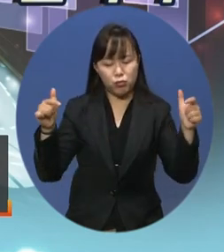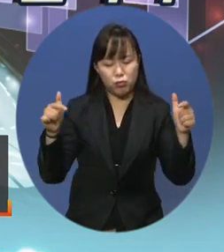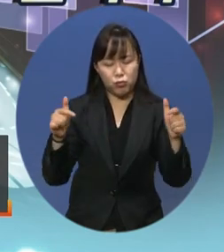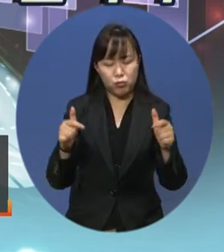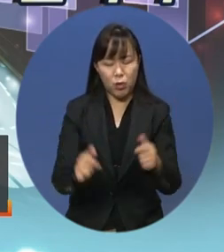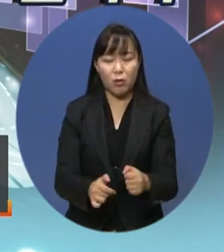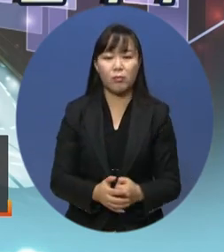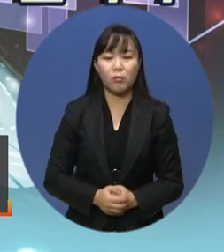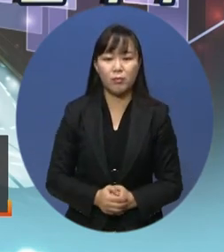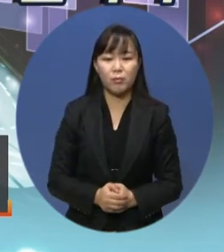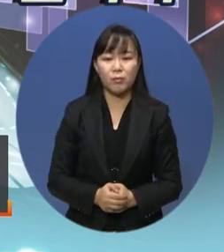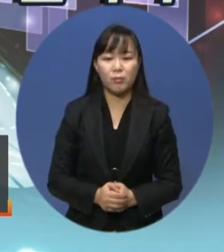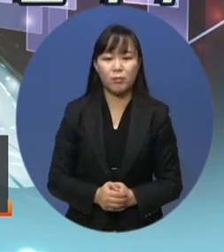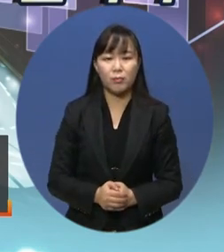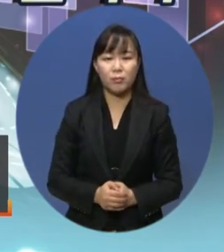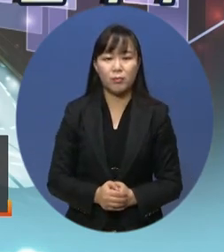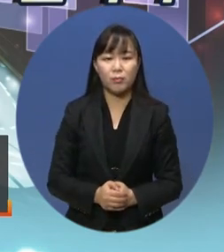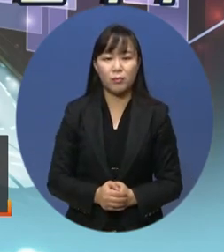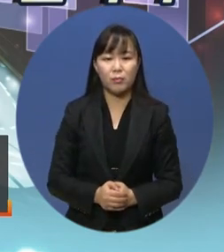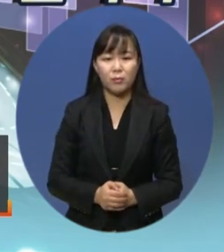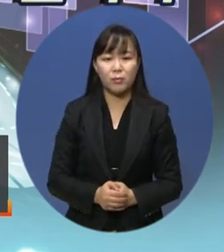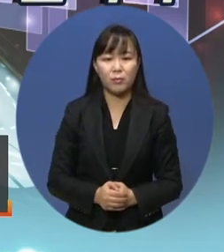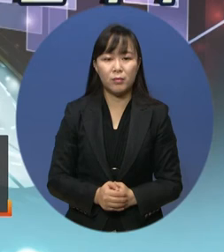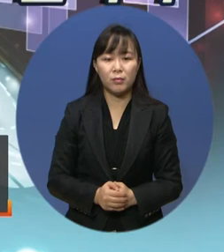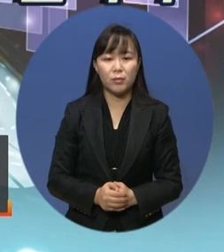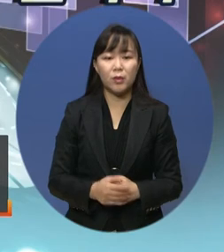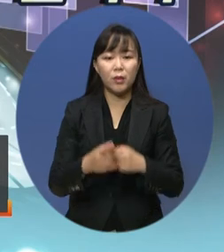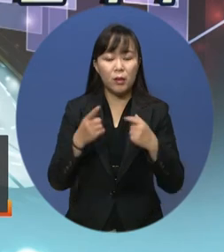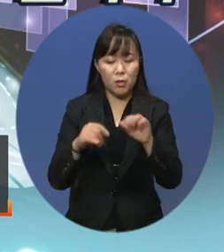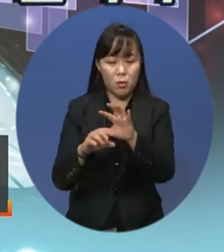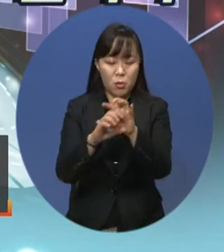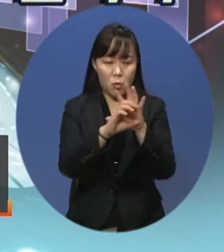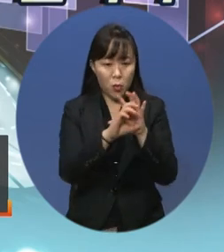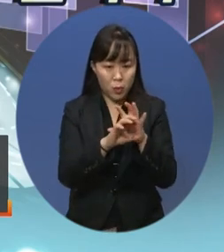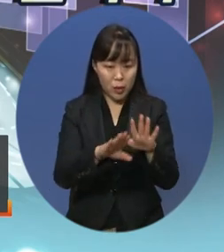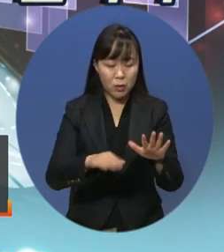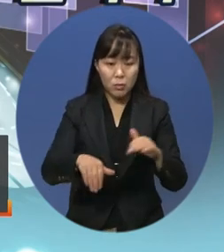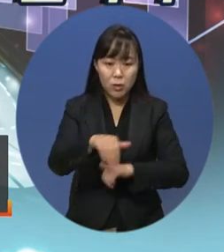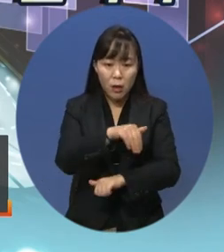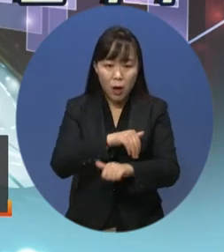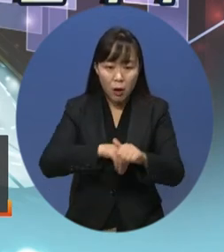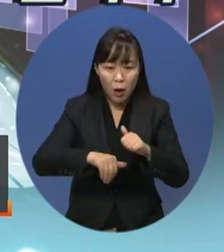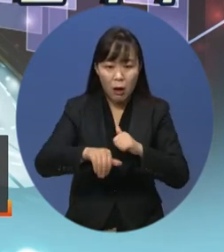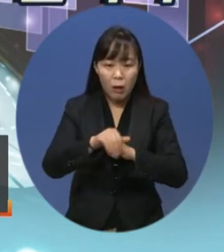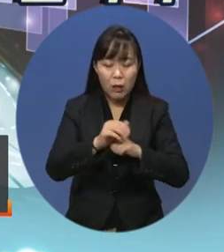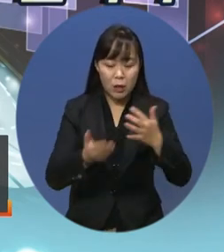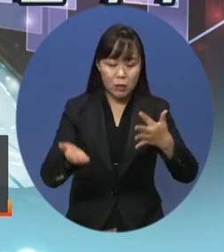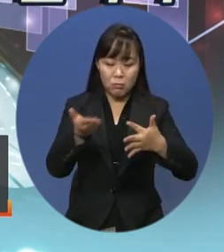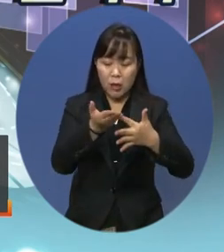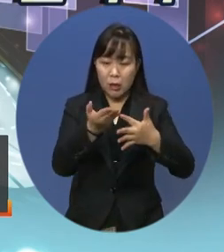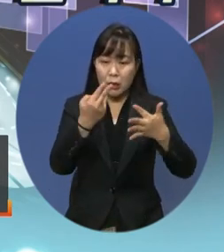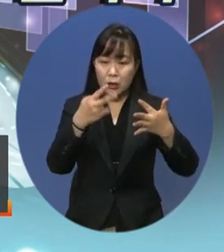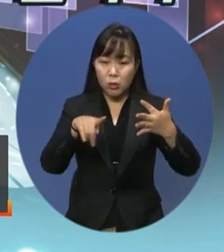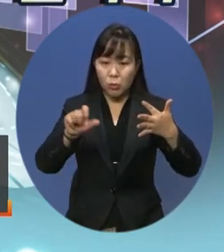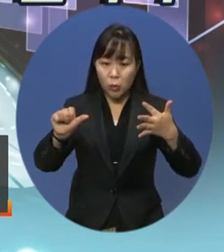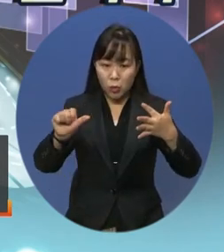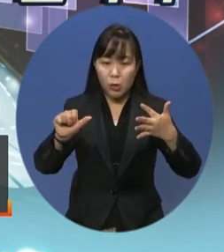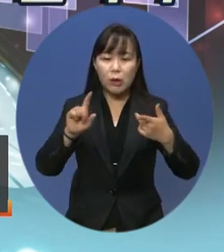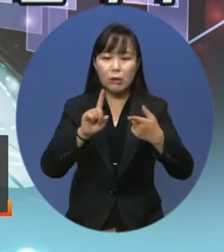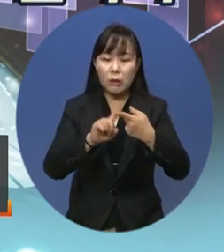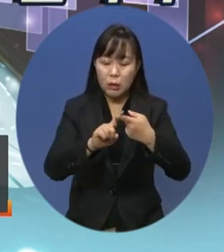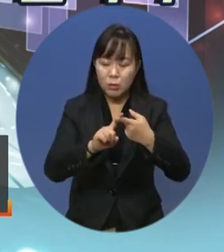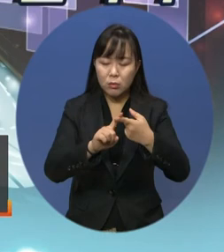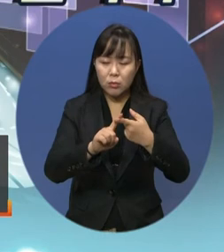운행을 감축해야 합니다. 이처럼 코로나 상황은 비상조치 2.5단계를